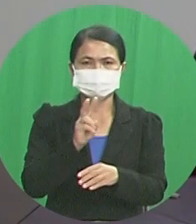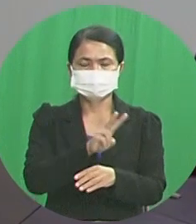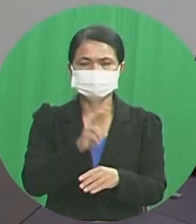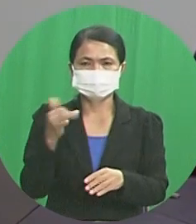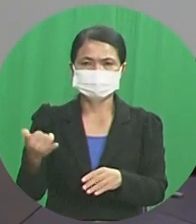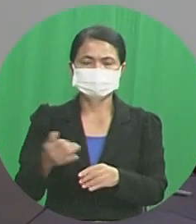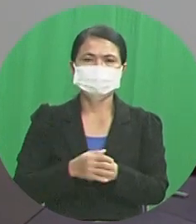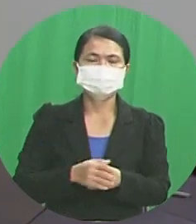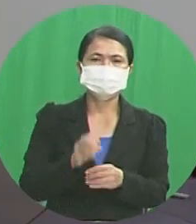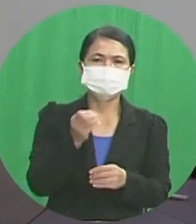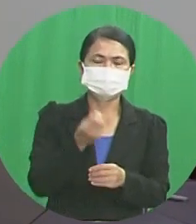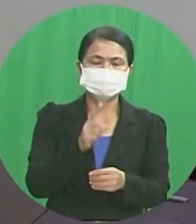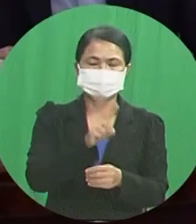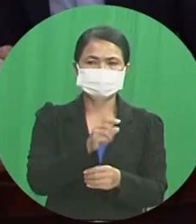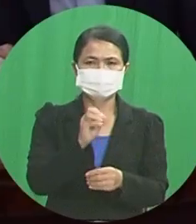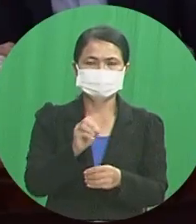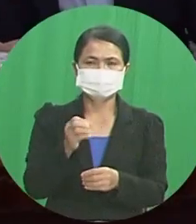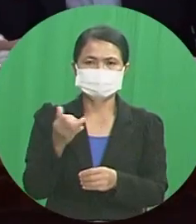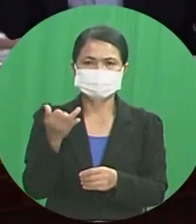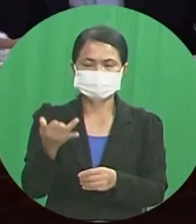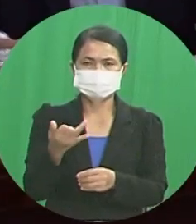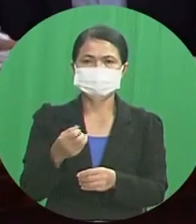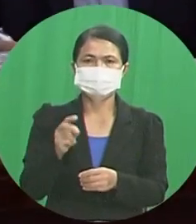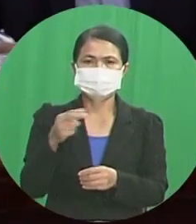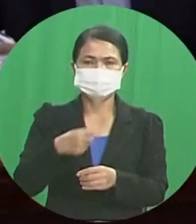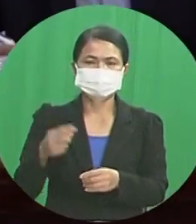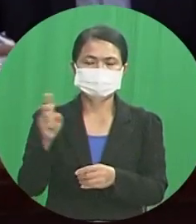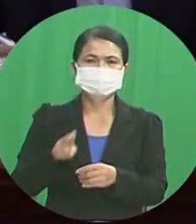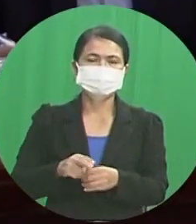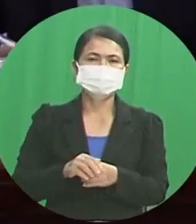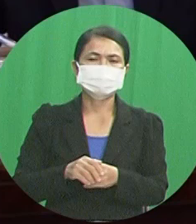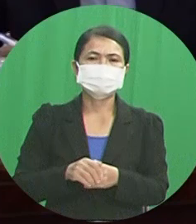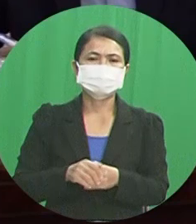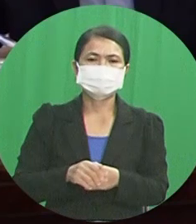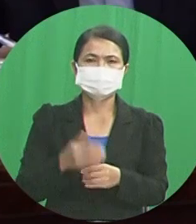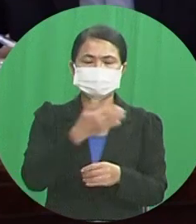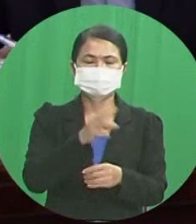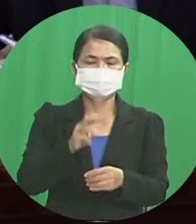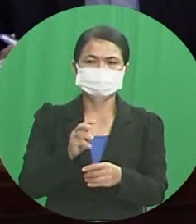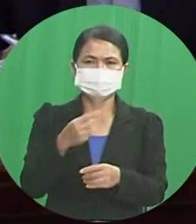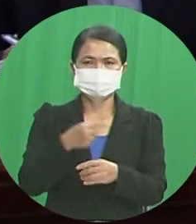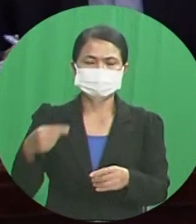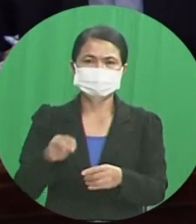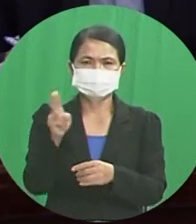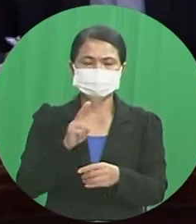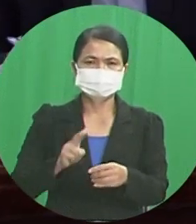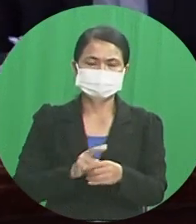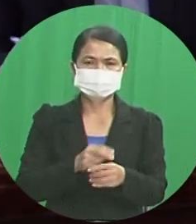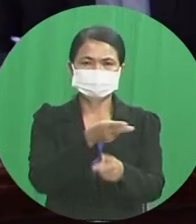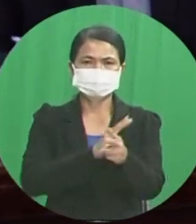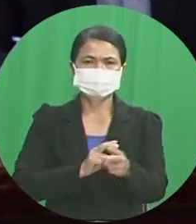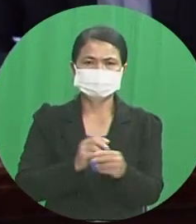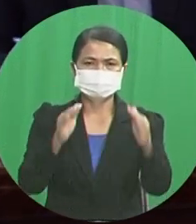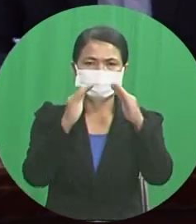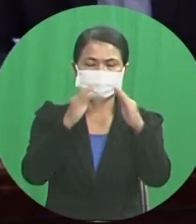2020-2026 ថវិកាចំនួន107លានដុល្លារដោយ93លានដុល្លារកម្ចីពី World